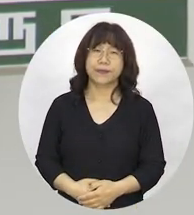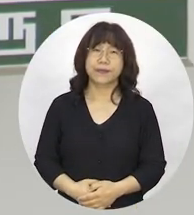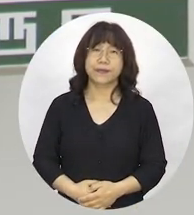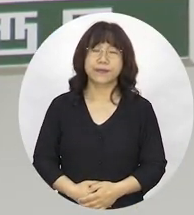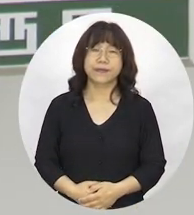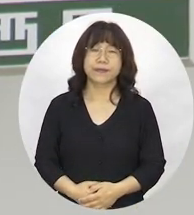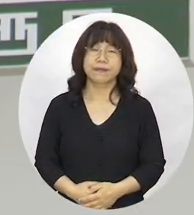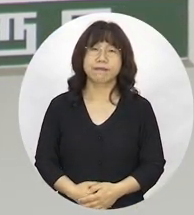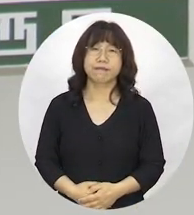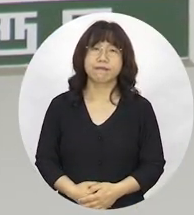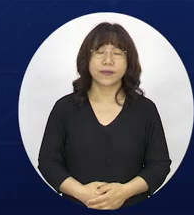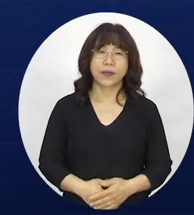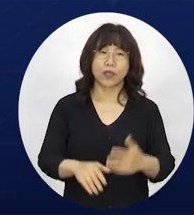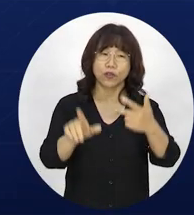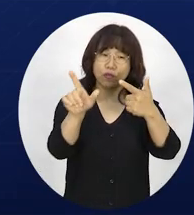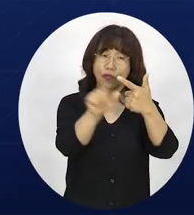됩니다.